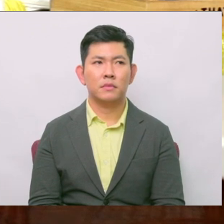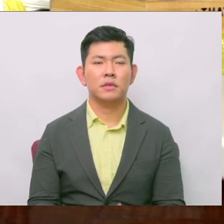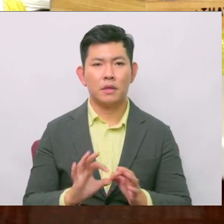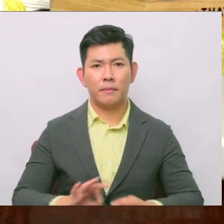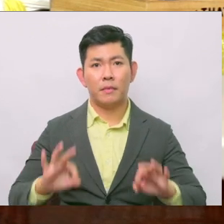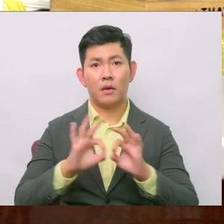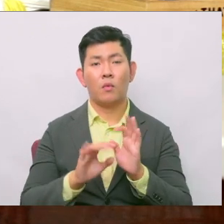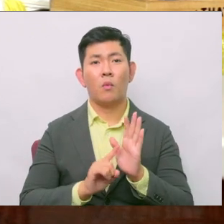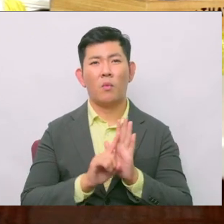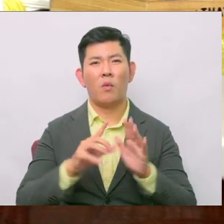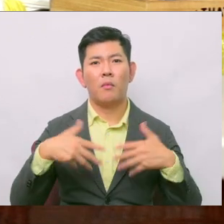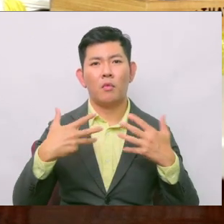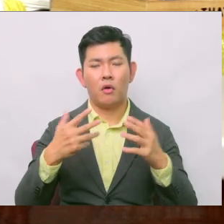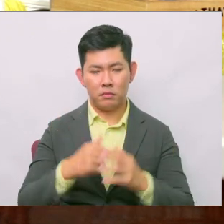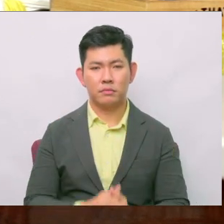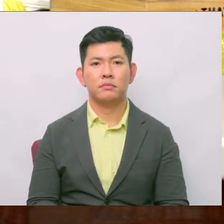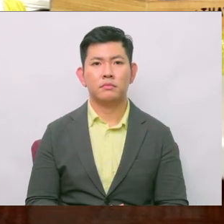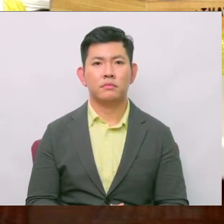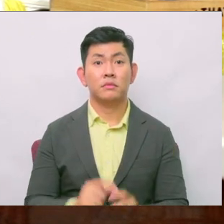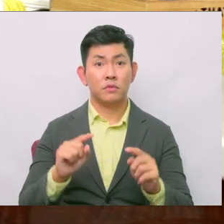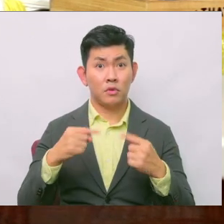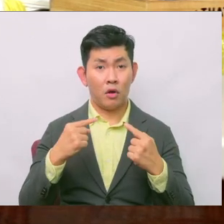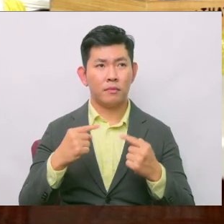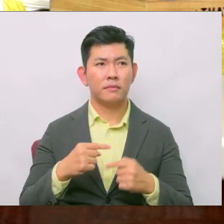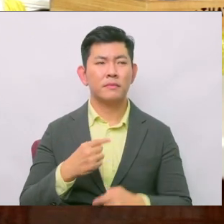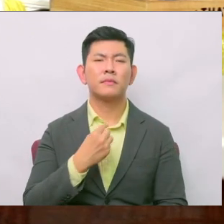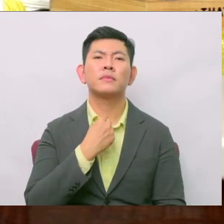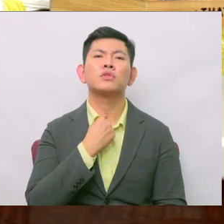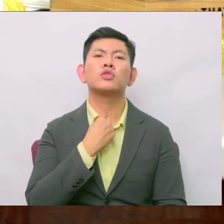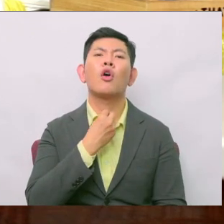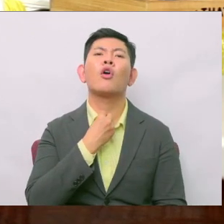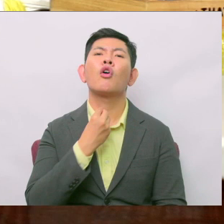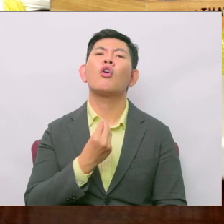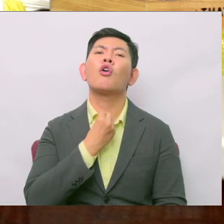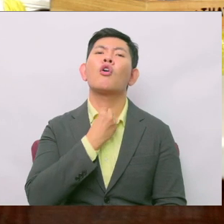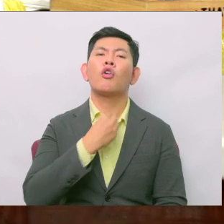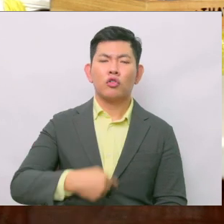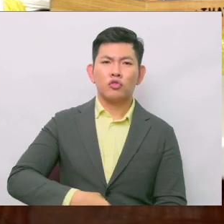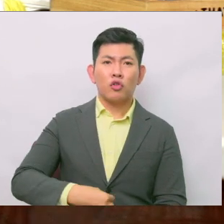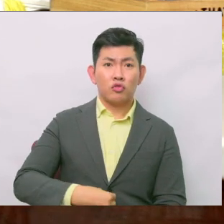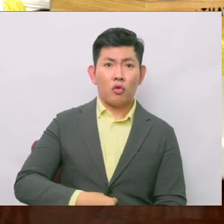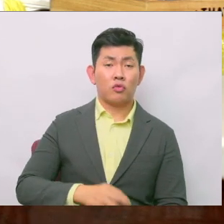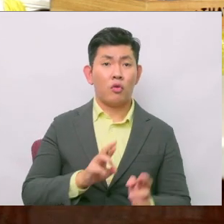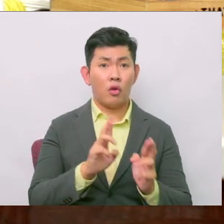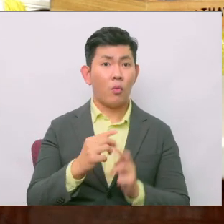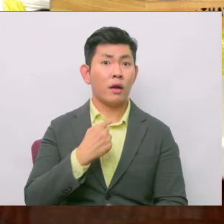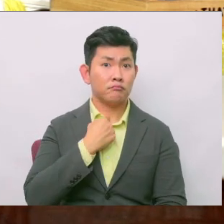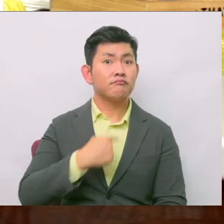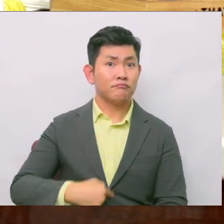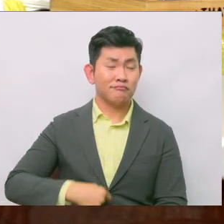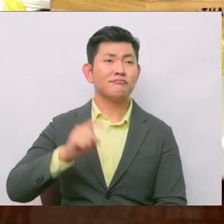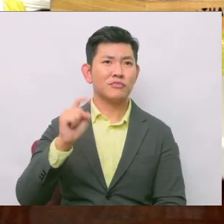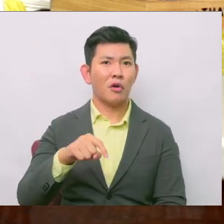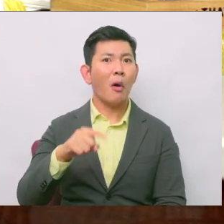นะคะ มีคนตอบมาด้วยนะคะครูจุ๋มบอกว่าเด็กที่เจาะคอเจาะท้องต้องเลี่ยงตรงแผลนี่รู้จริ